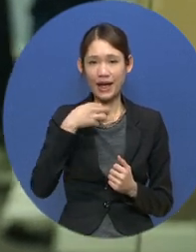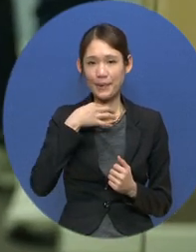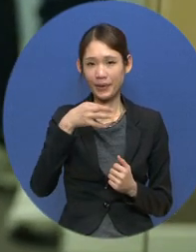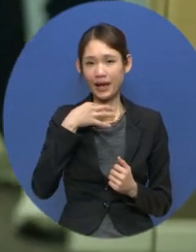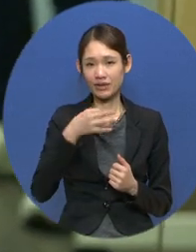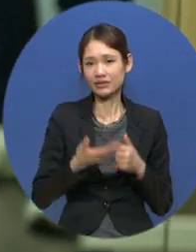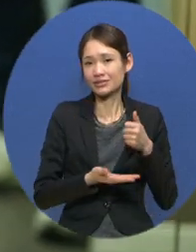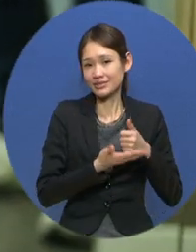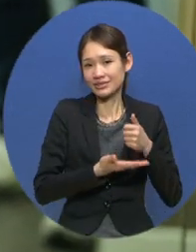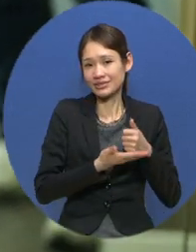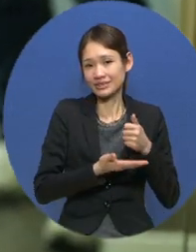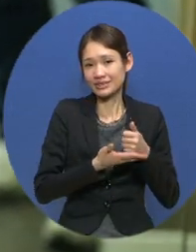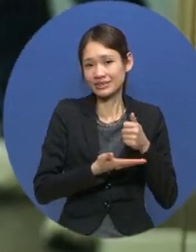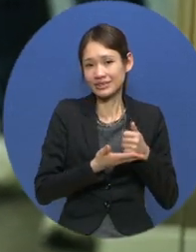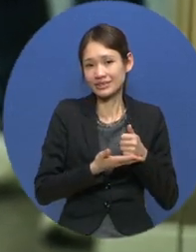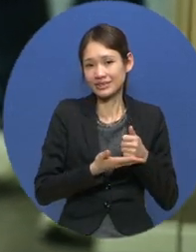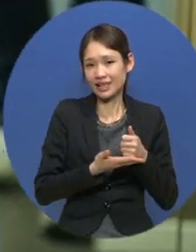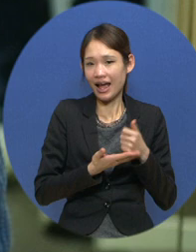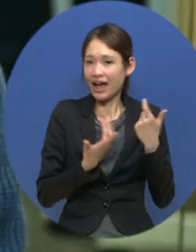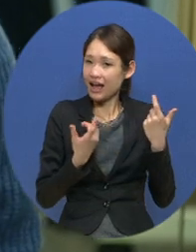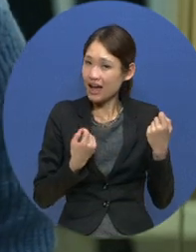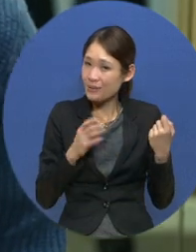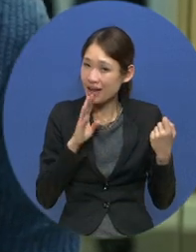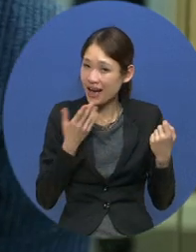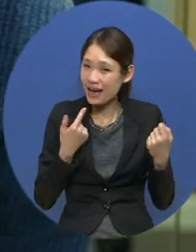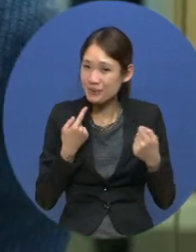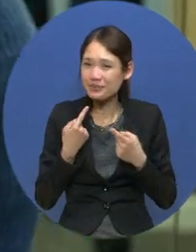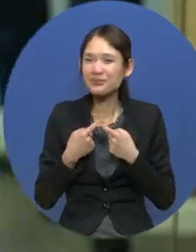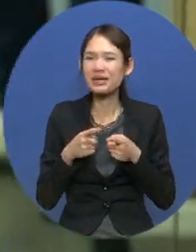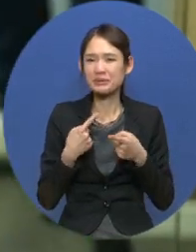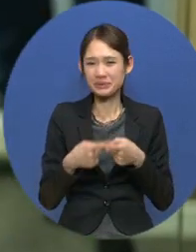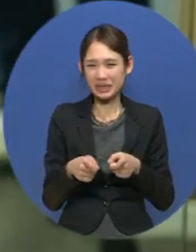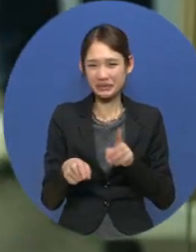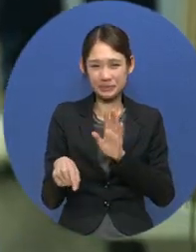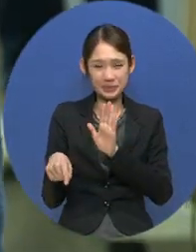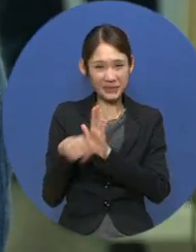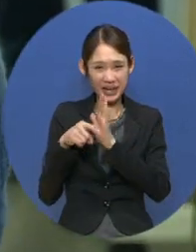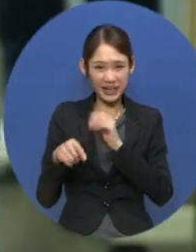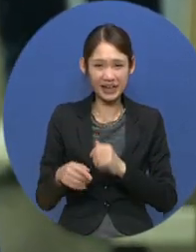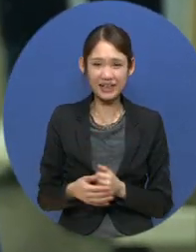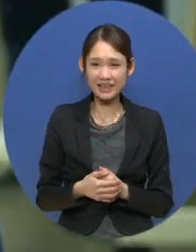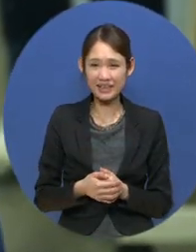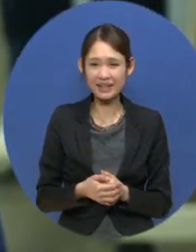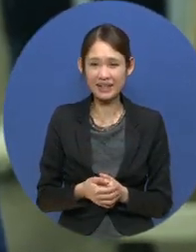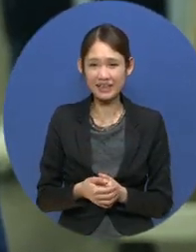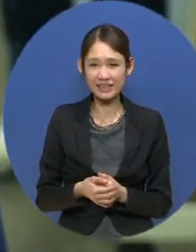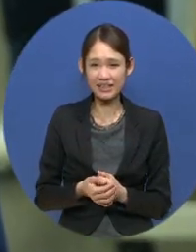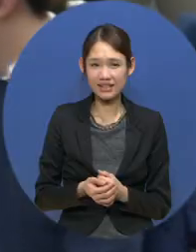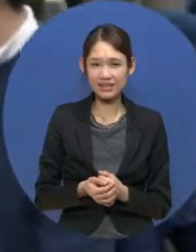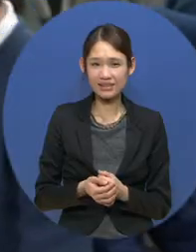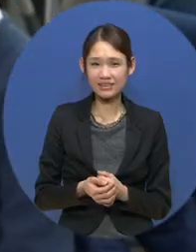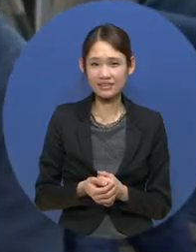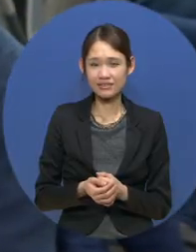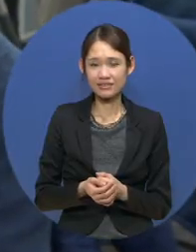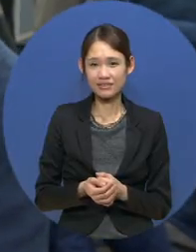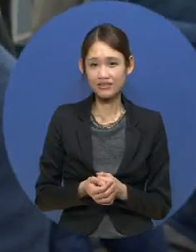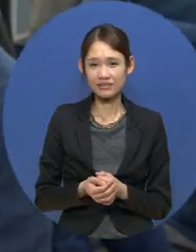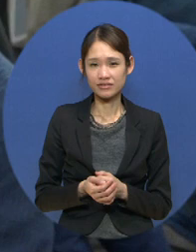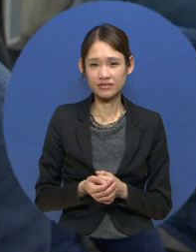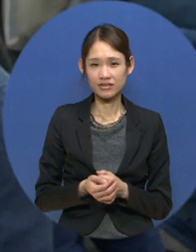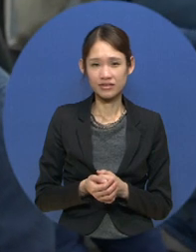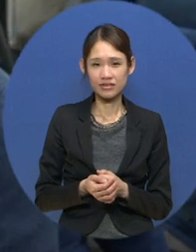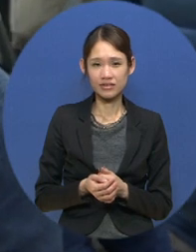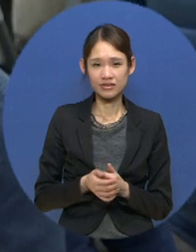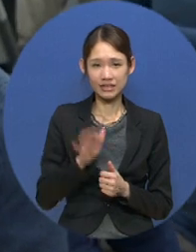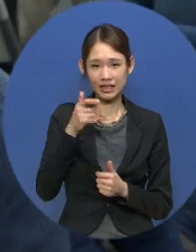발음 좀 마셨어? 네. 결국 냉정하게 평가하는 희강 씨입니다. 발음은 자연스럽게 잘 나오면 되는 거죠? 이거를 일단